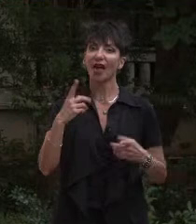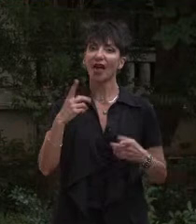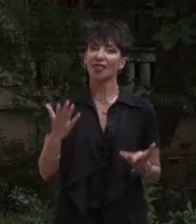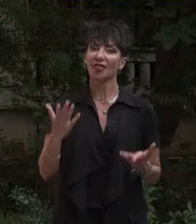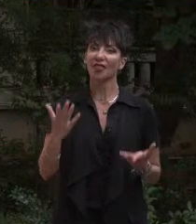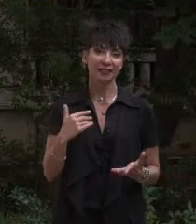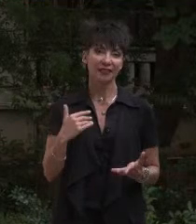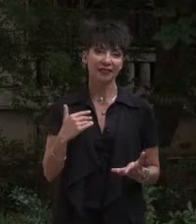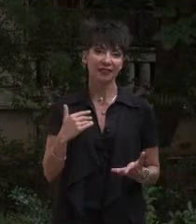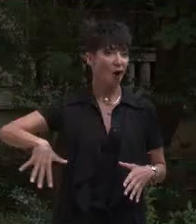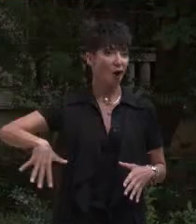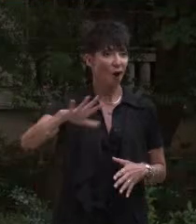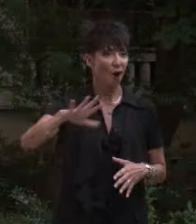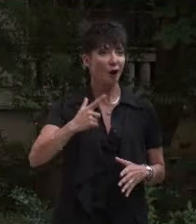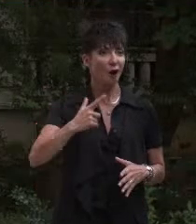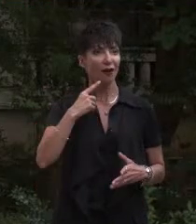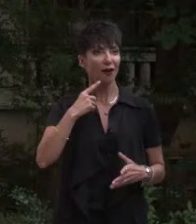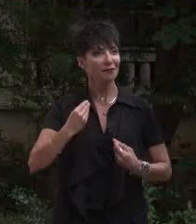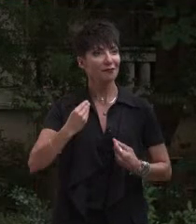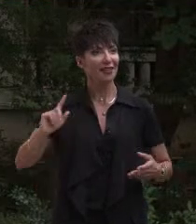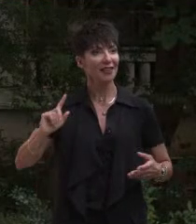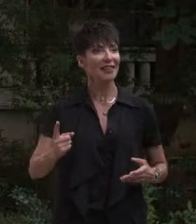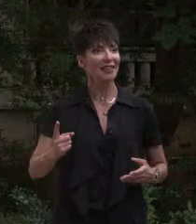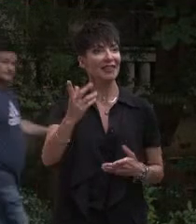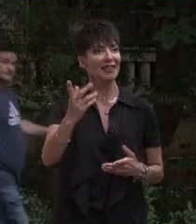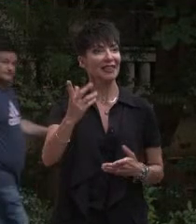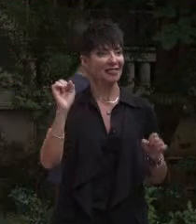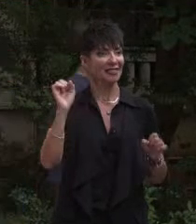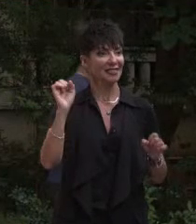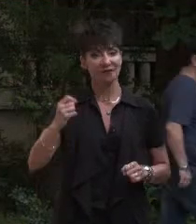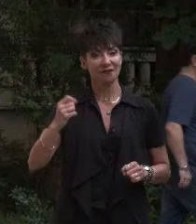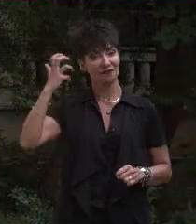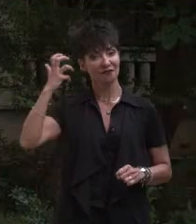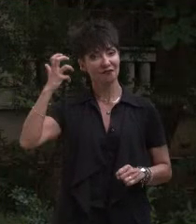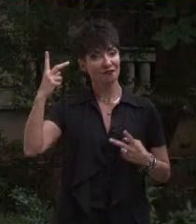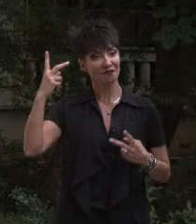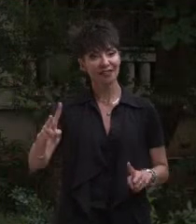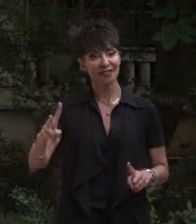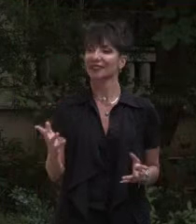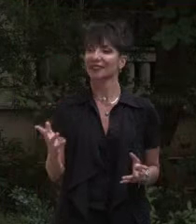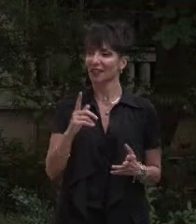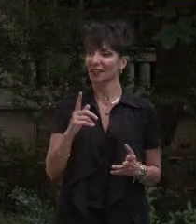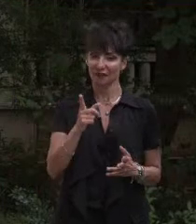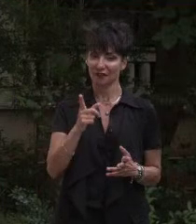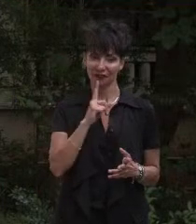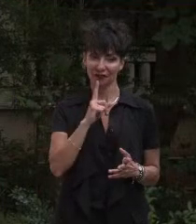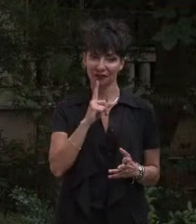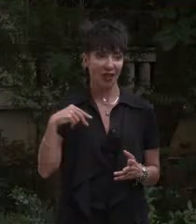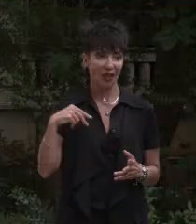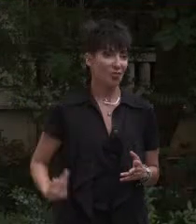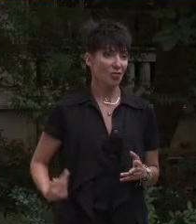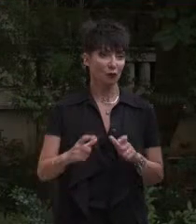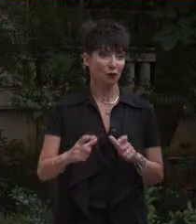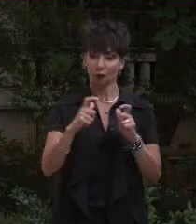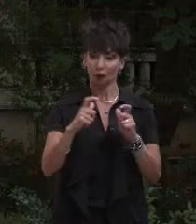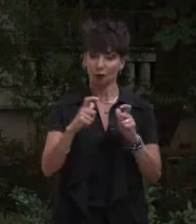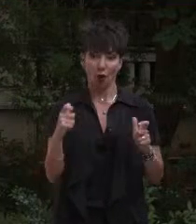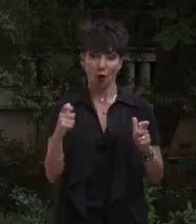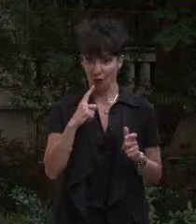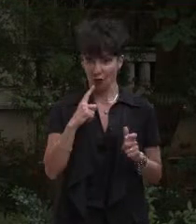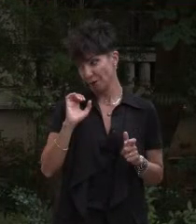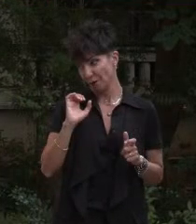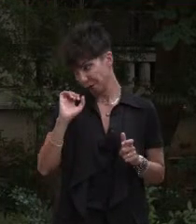γιατί μαζί με εσάς ταξιδέψαμε κι εμείς. Η φαντασία σας στα δημοτικά σχολεία, που